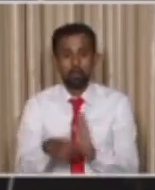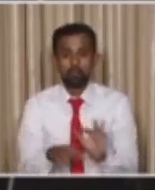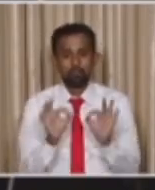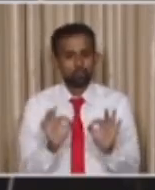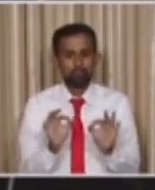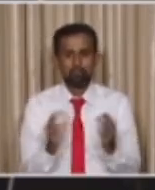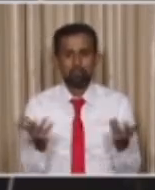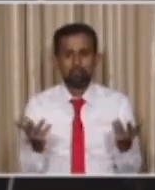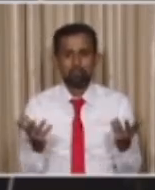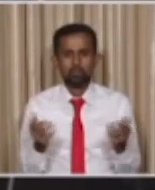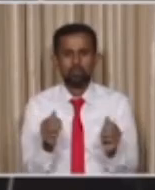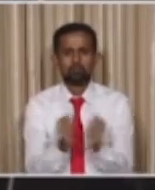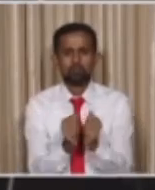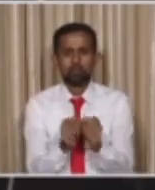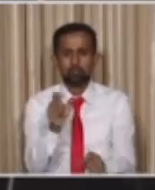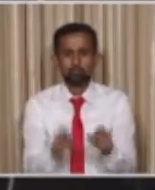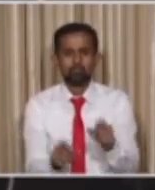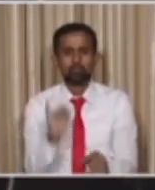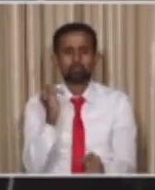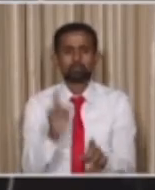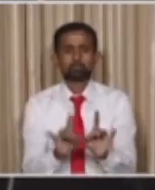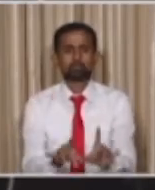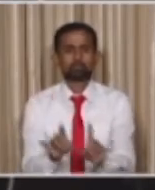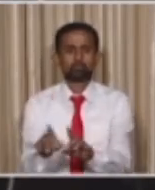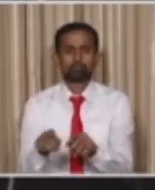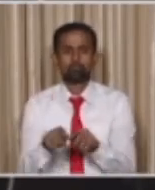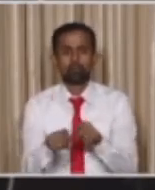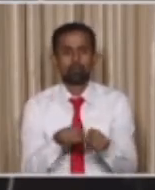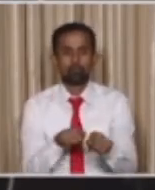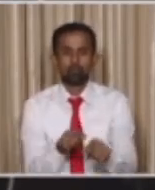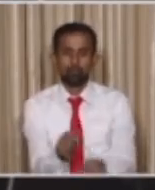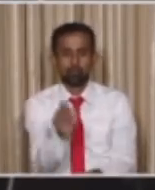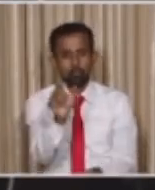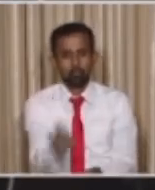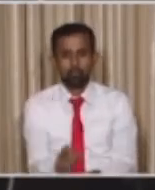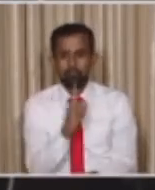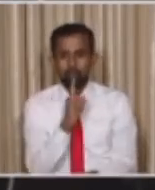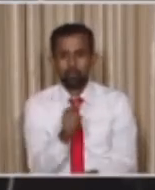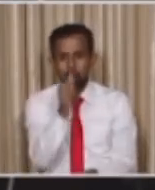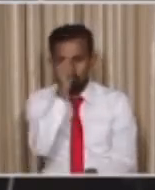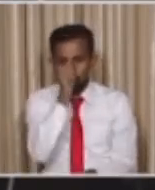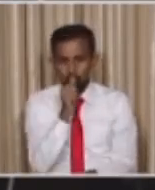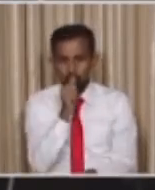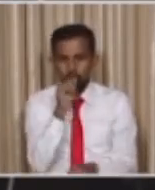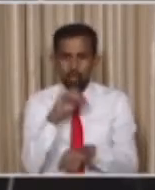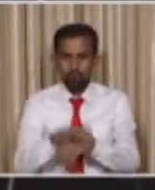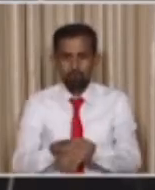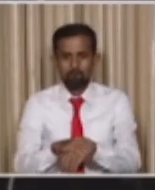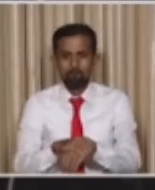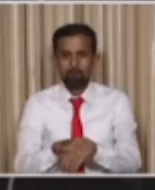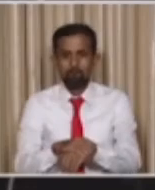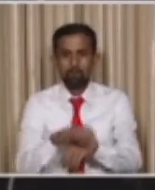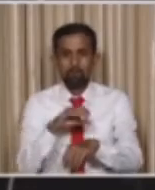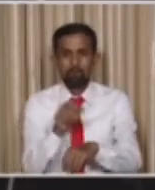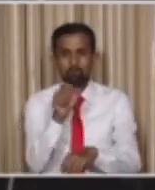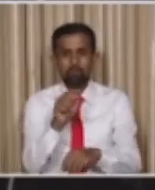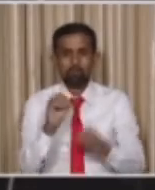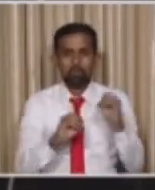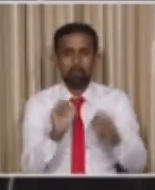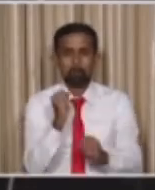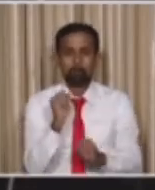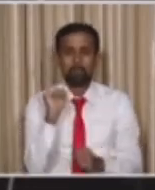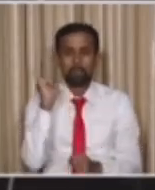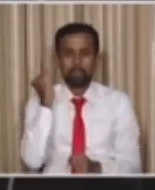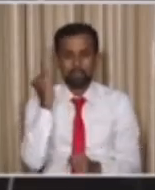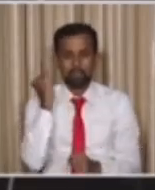නෙමෙයි ඒක වැඩ කරන නිලධාරීන්ට හරියන්න. දැන් ඔබතුමාට මම කිව්වා වංචා සහල්කස දෙයක් අහුනොත් ඒ අල්ලන එකෙන් 150ක්